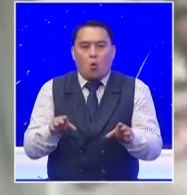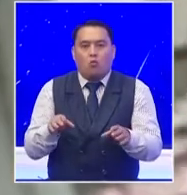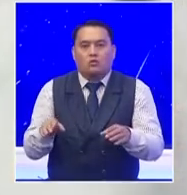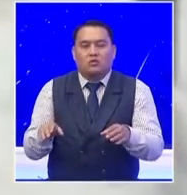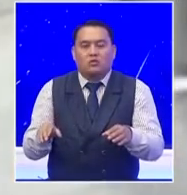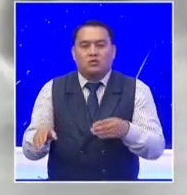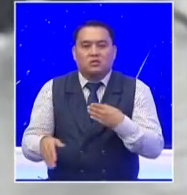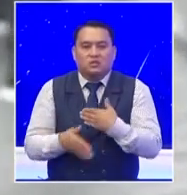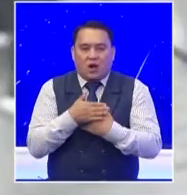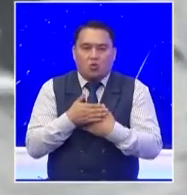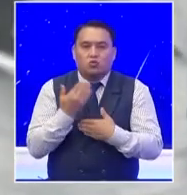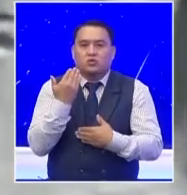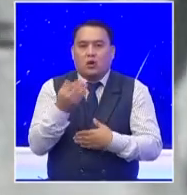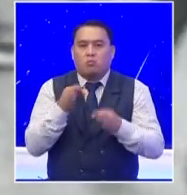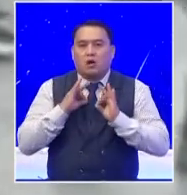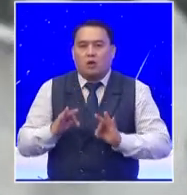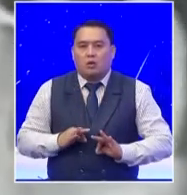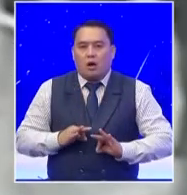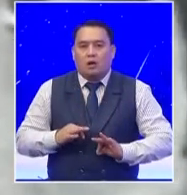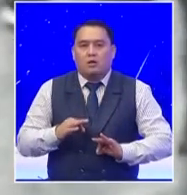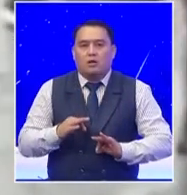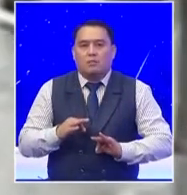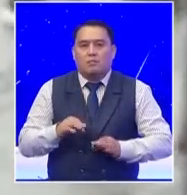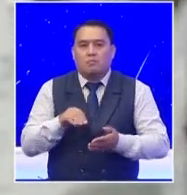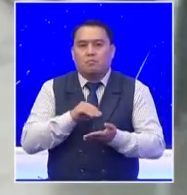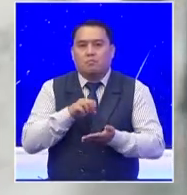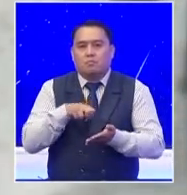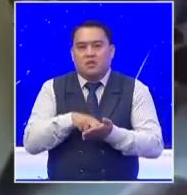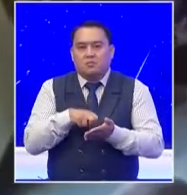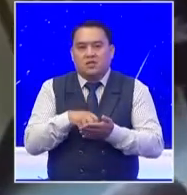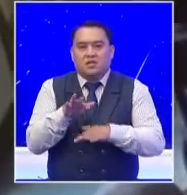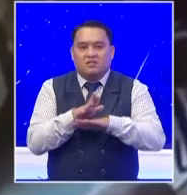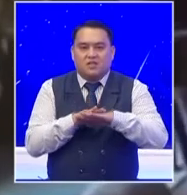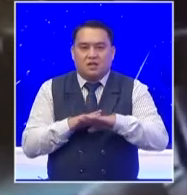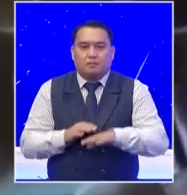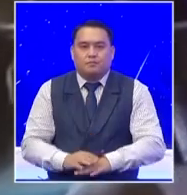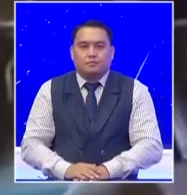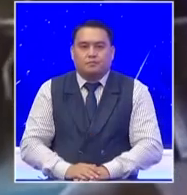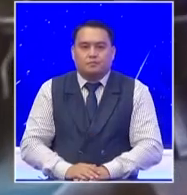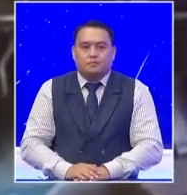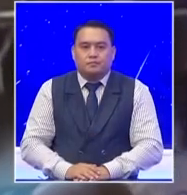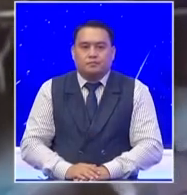уголовной ответственности прокуратура должна принести письменное извинение.